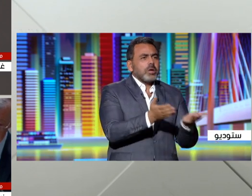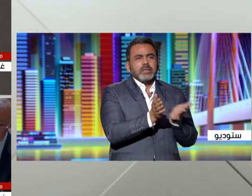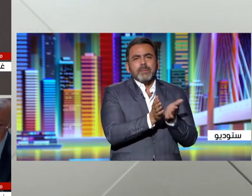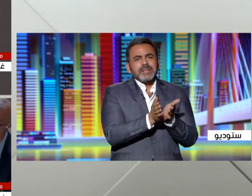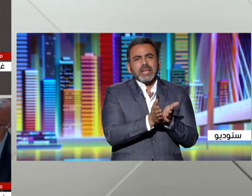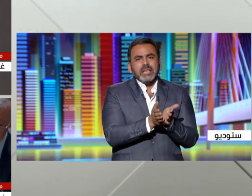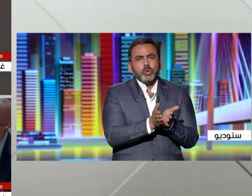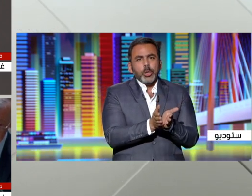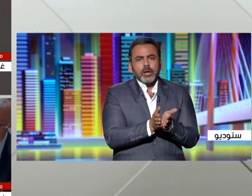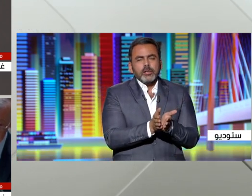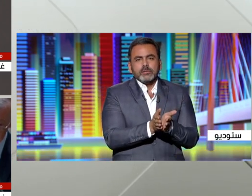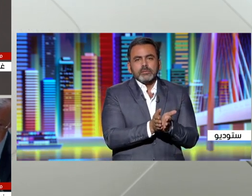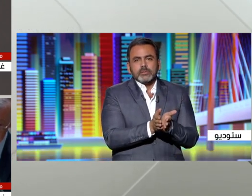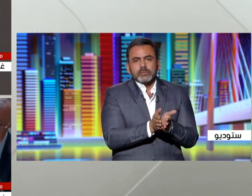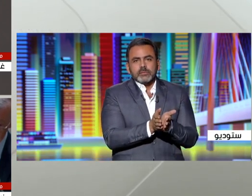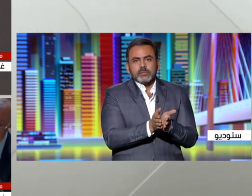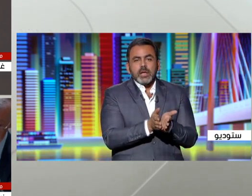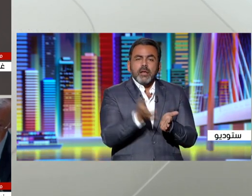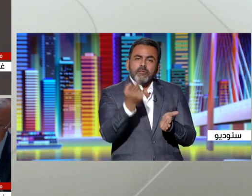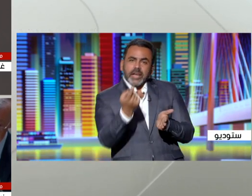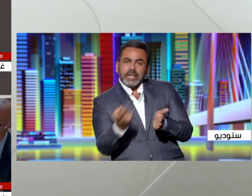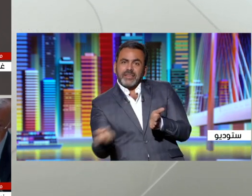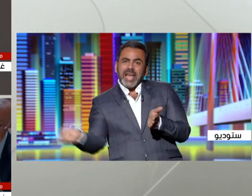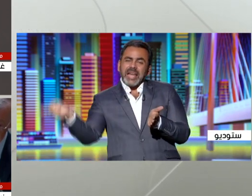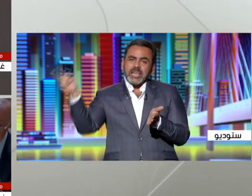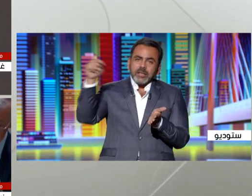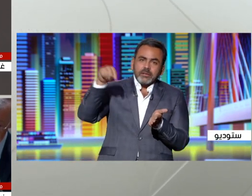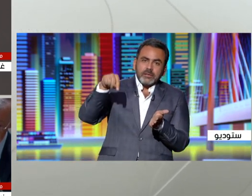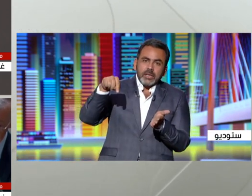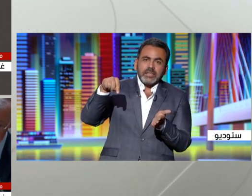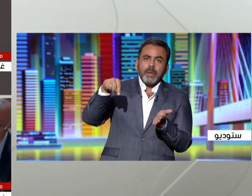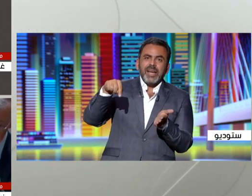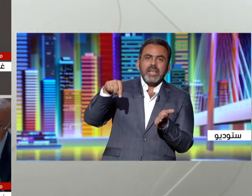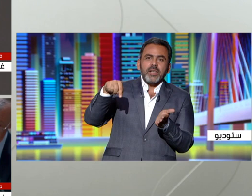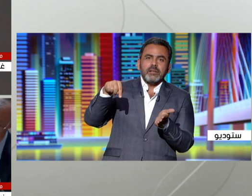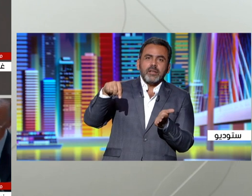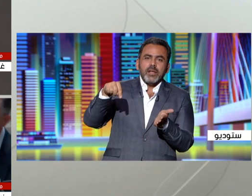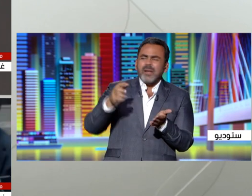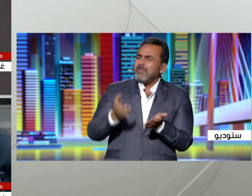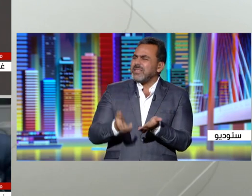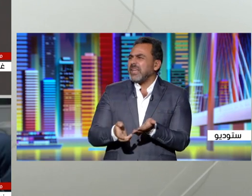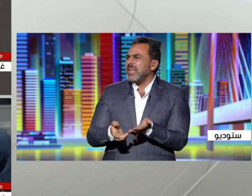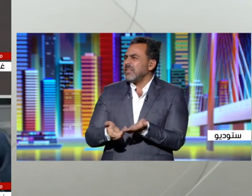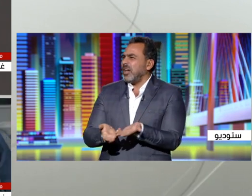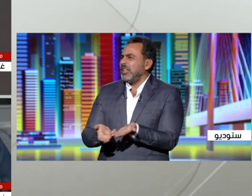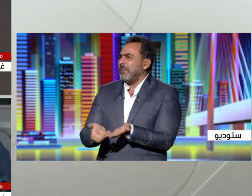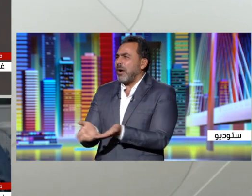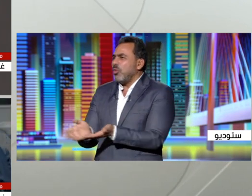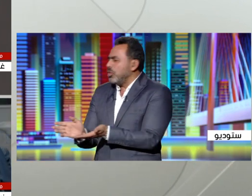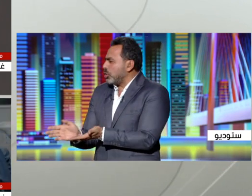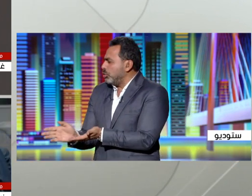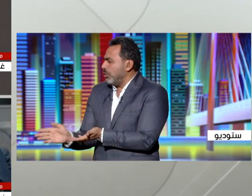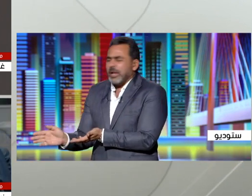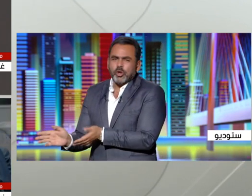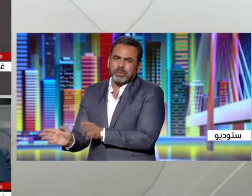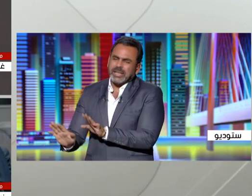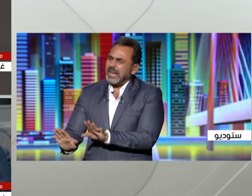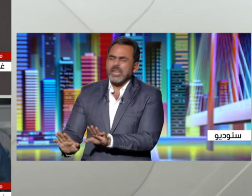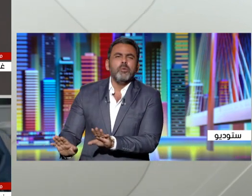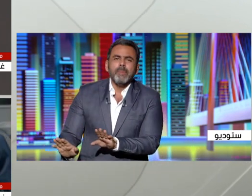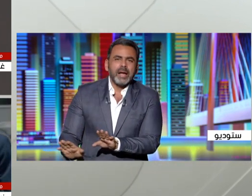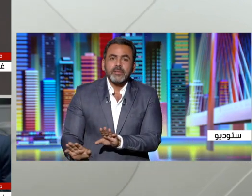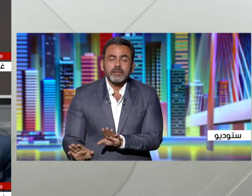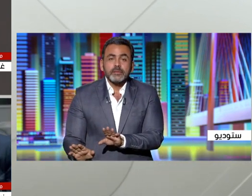ونشر المساكين دول فيعيد تاني التبعيه مساكين صحيح معقول نطردهم لا